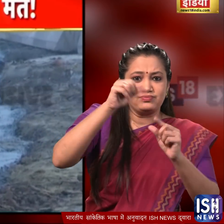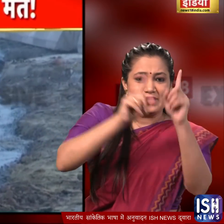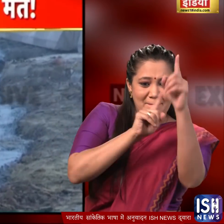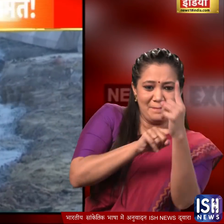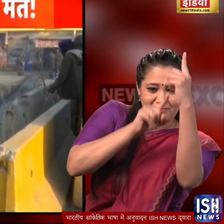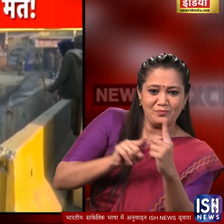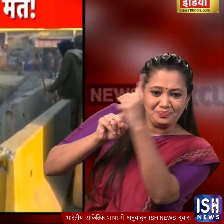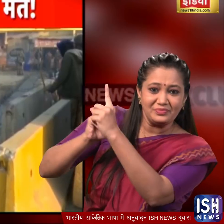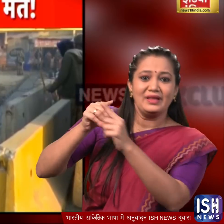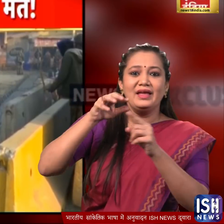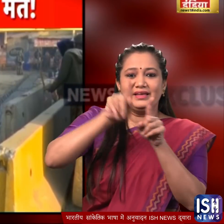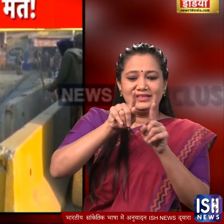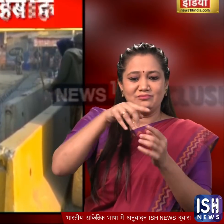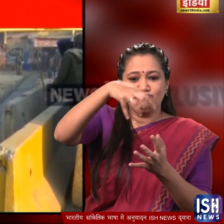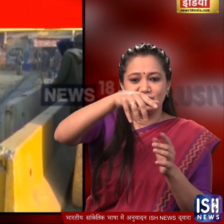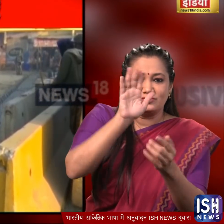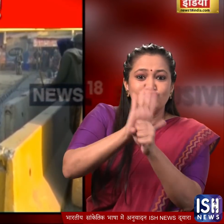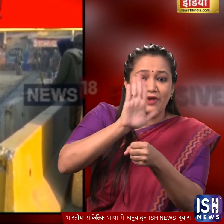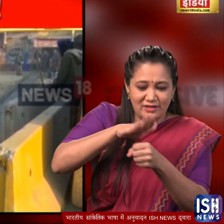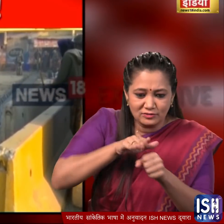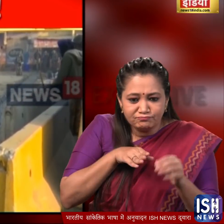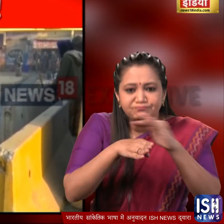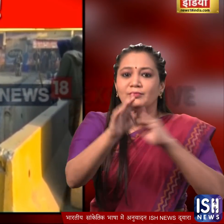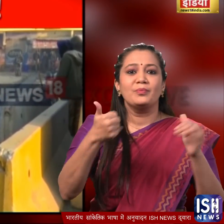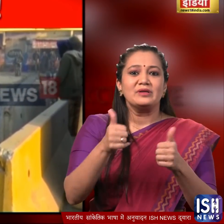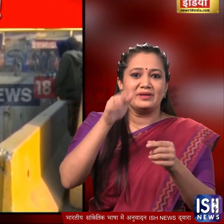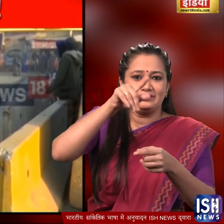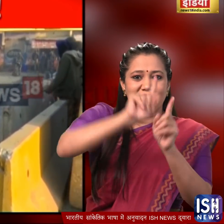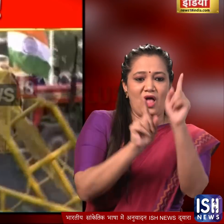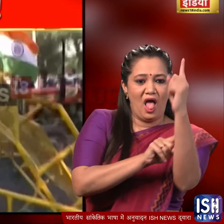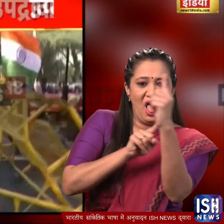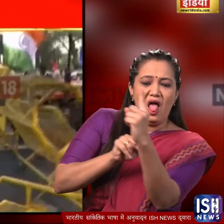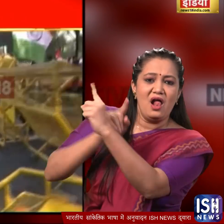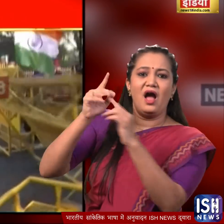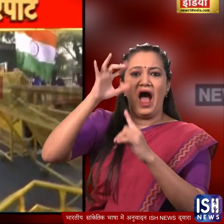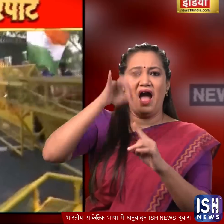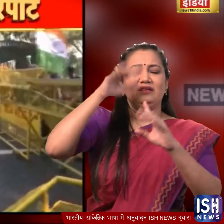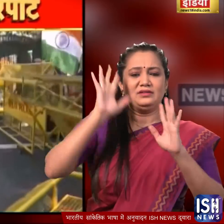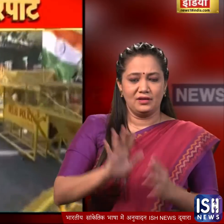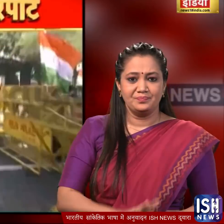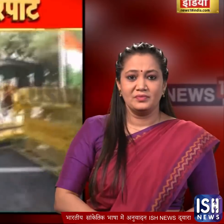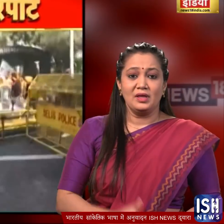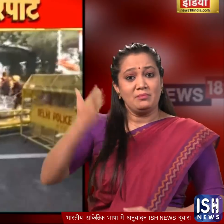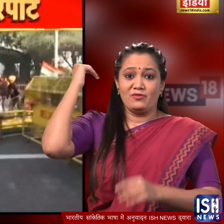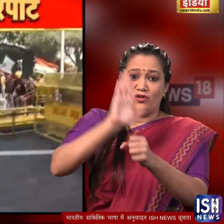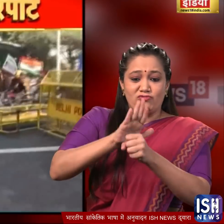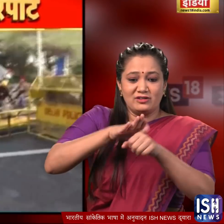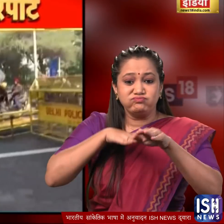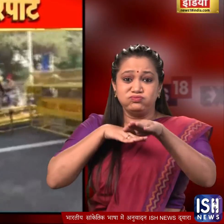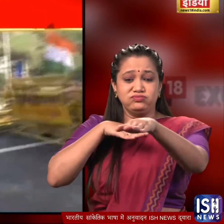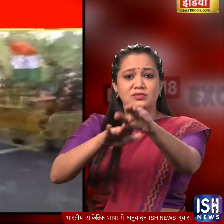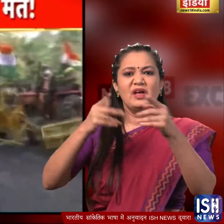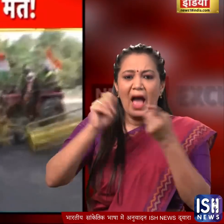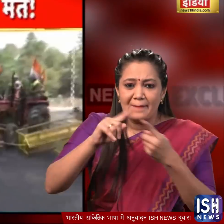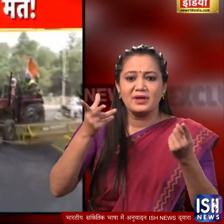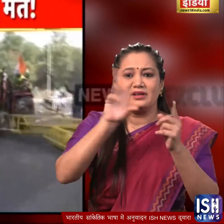लगाई ताकि ट्रैक्टरों पर सवार होकर कोई प्रदर्शनकारी दिल्ली में दाखिल न होने पाए। 26 जनवरी को ट्रैक्टर रैली के नाम पर दिल्ली में जैसी